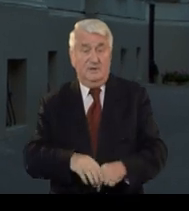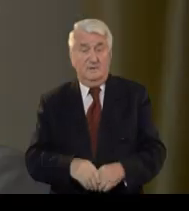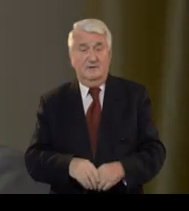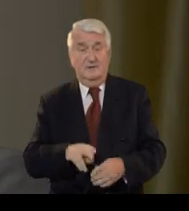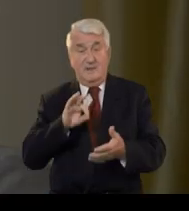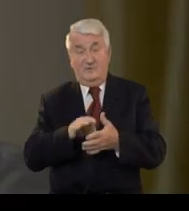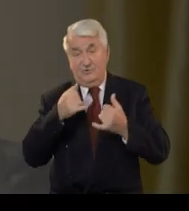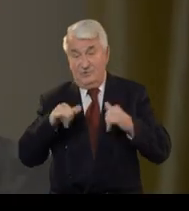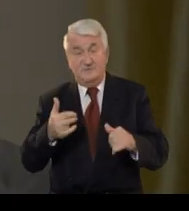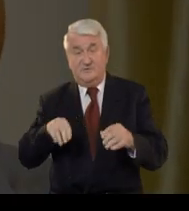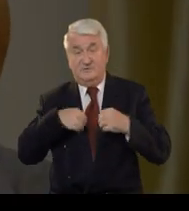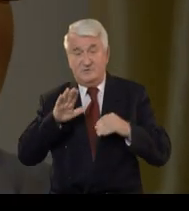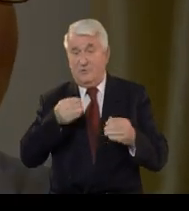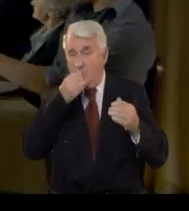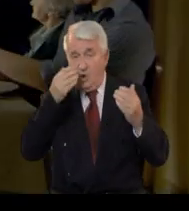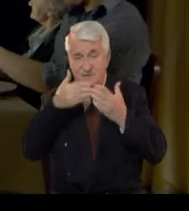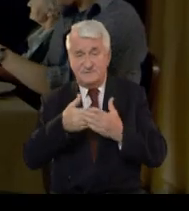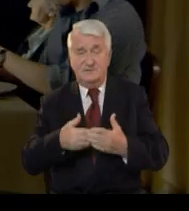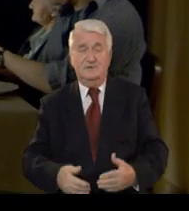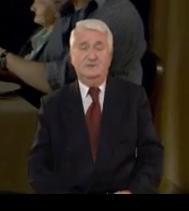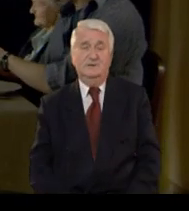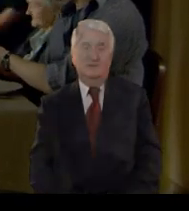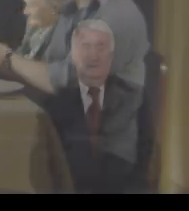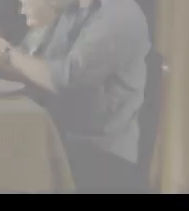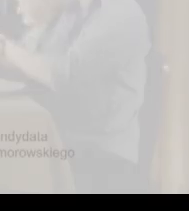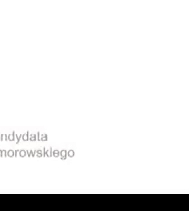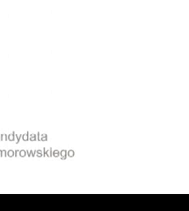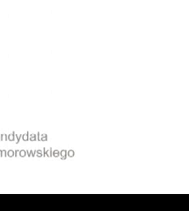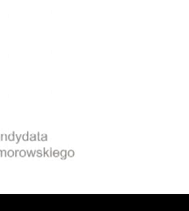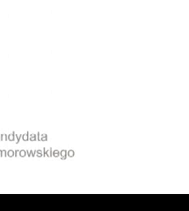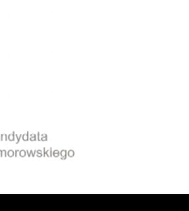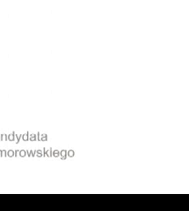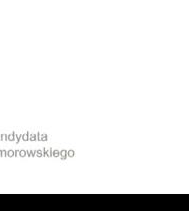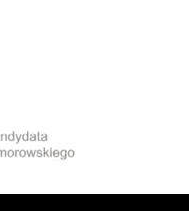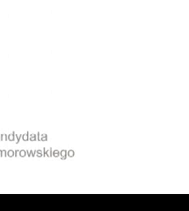odwaga, no i rodzina. Pewnie inaczej nie dostałbym kolacji.